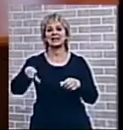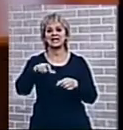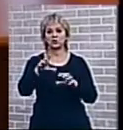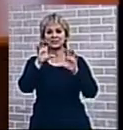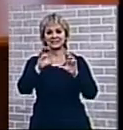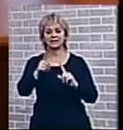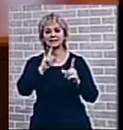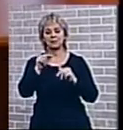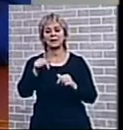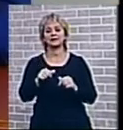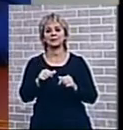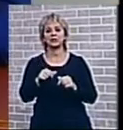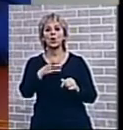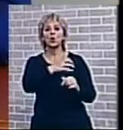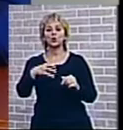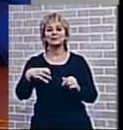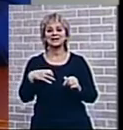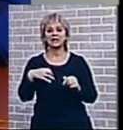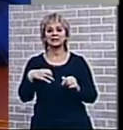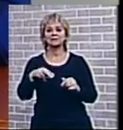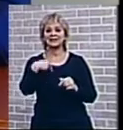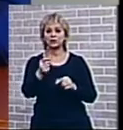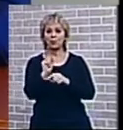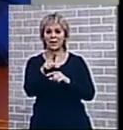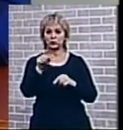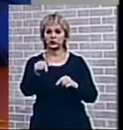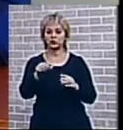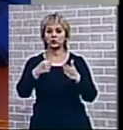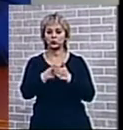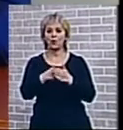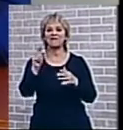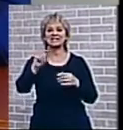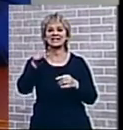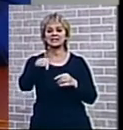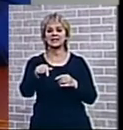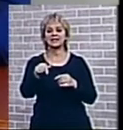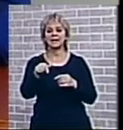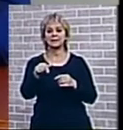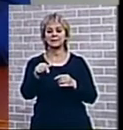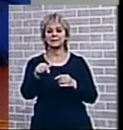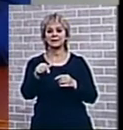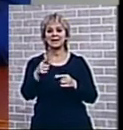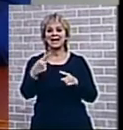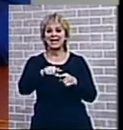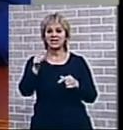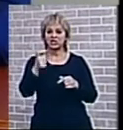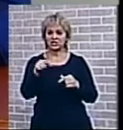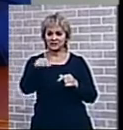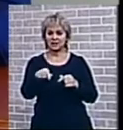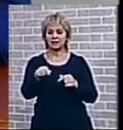Донского заксобрания. Губернаторам дано поручение до воскресенья этой